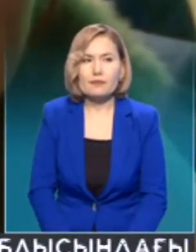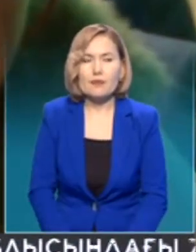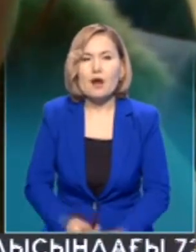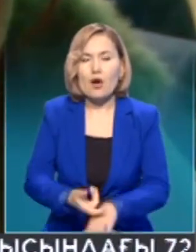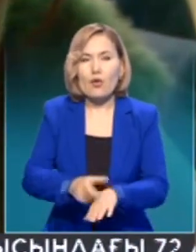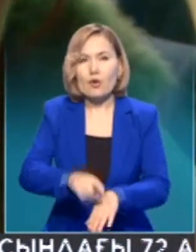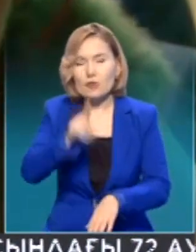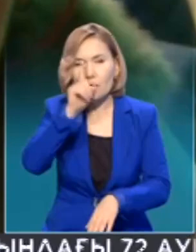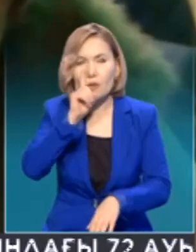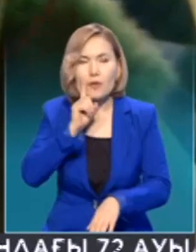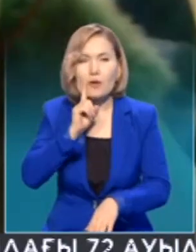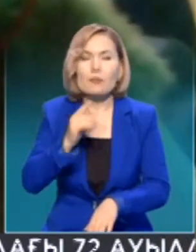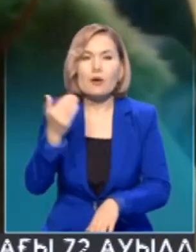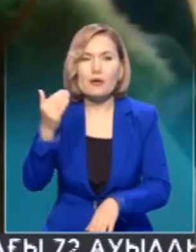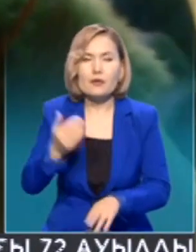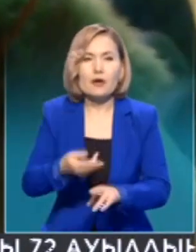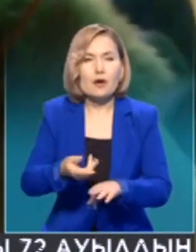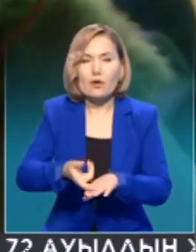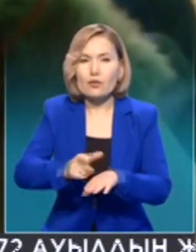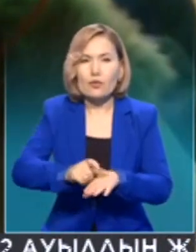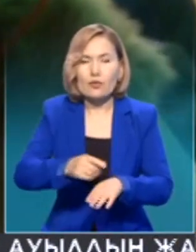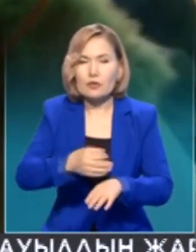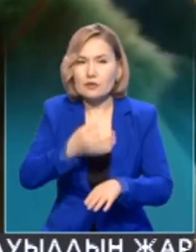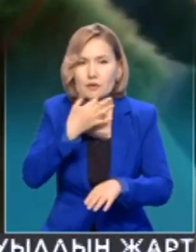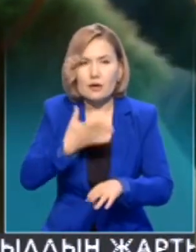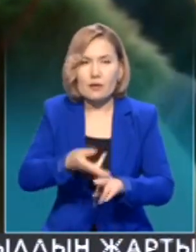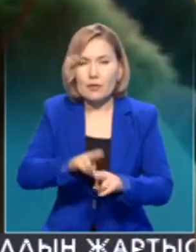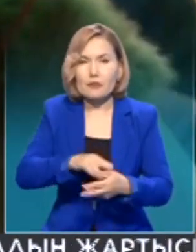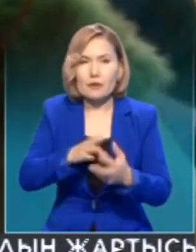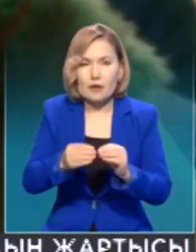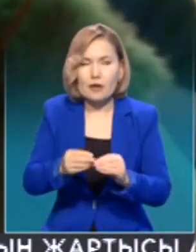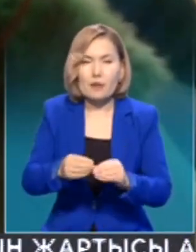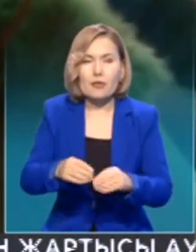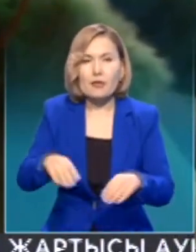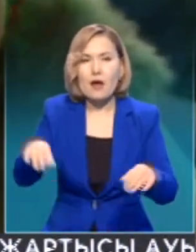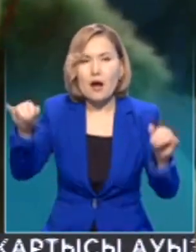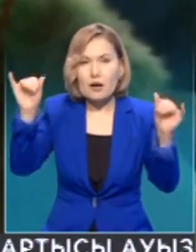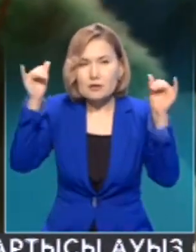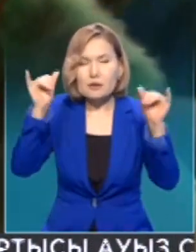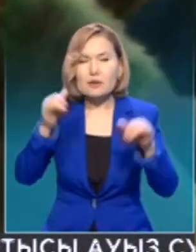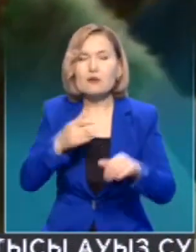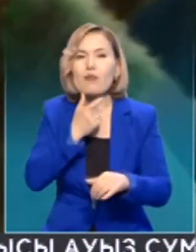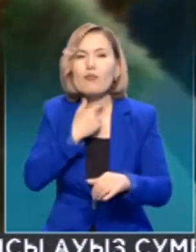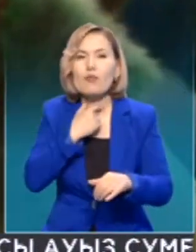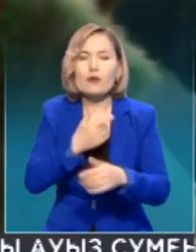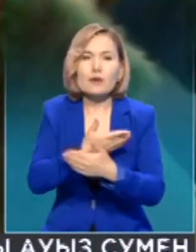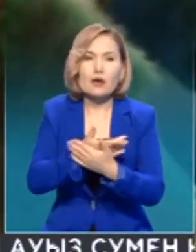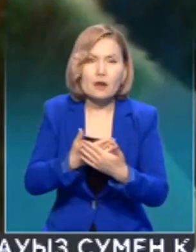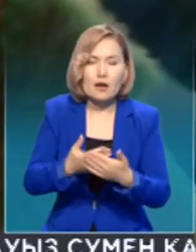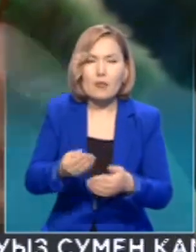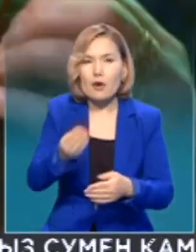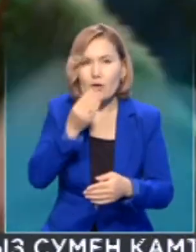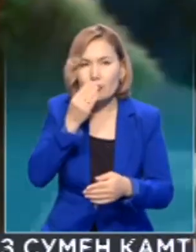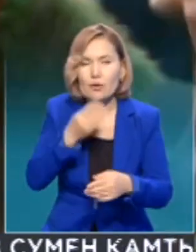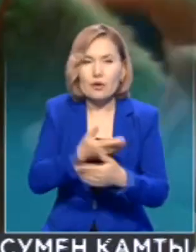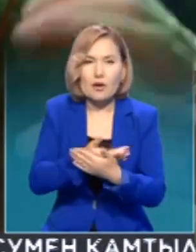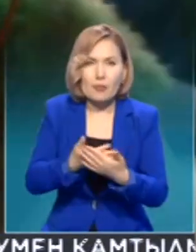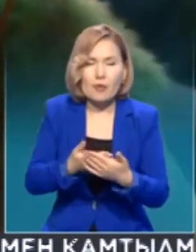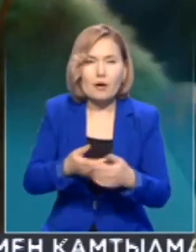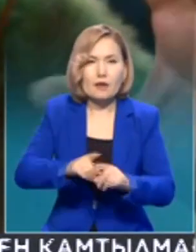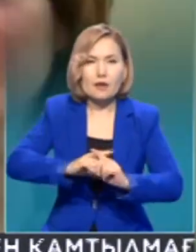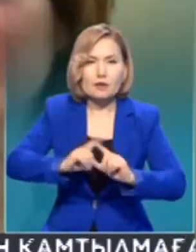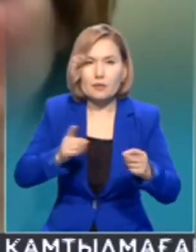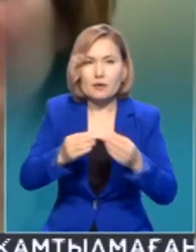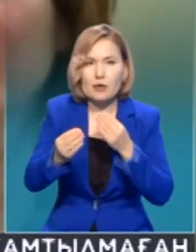Керемет тағам, еуропалық классикалық үлгіде дайындалған ас мәзірінде сиырдың мойын еті, жүрегі сынды көпшілік мүлдем жеп көрмеген тамақтар бар